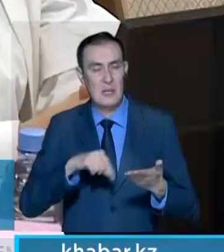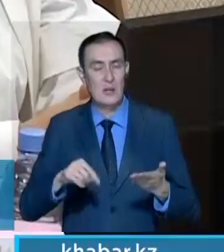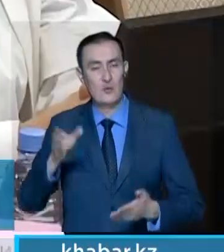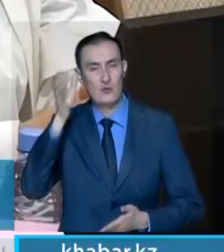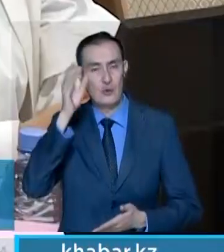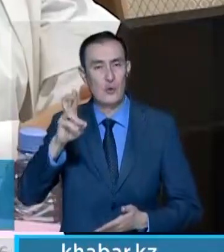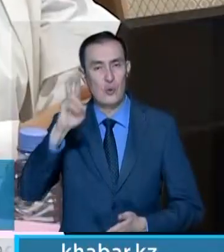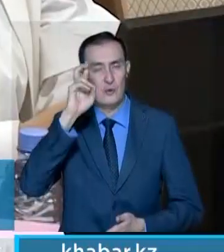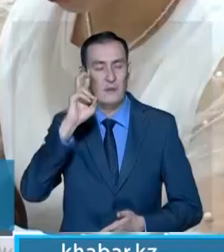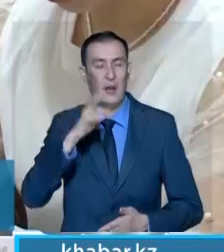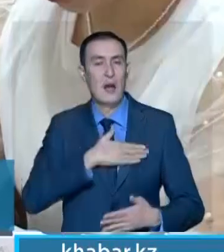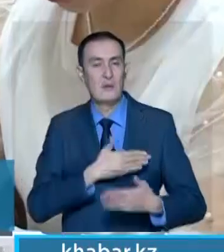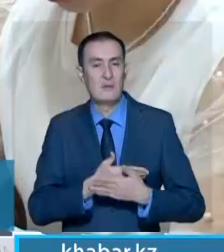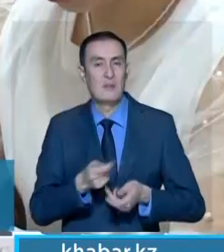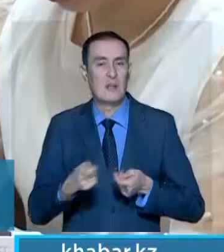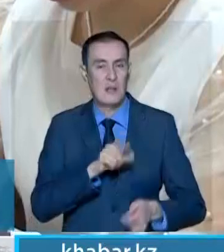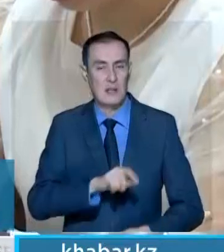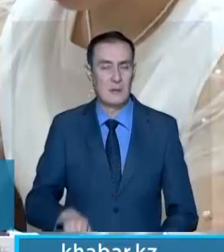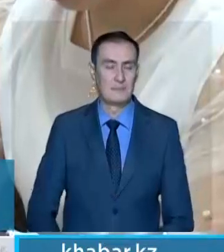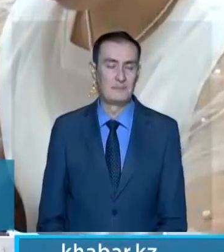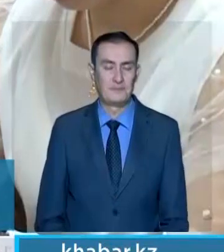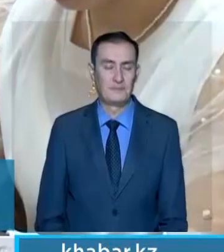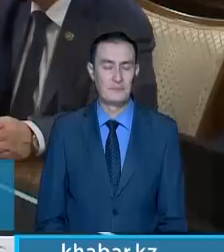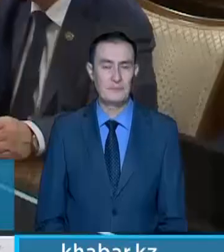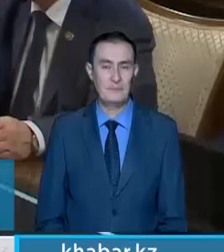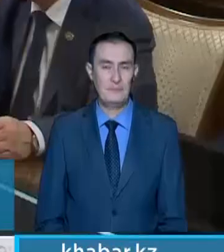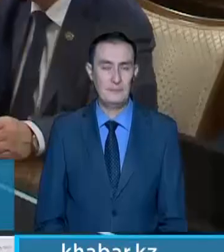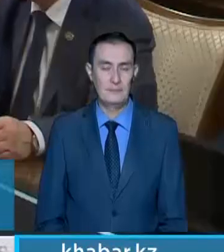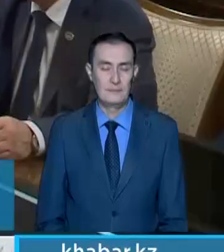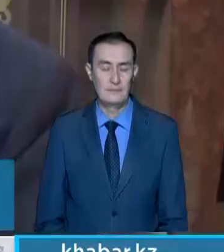ученые, государственные и общественные деятели.